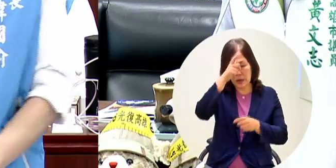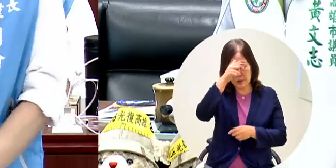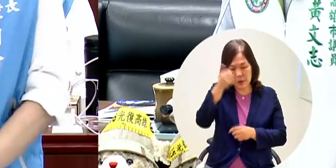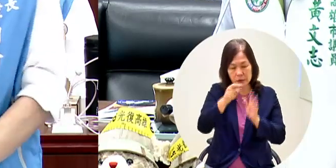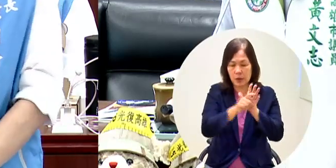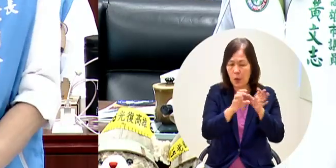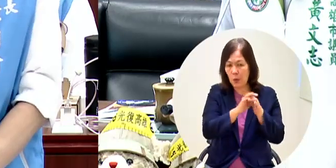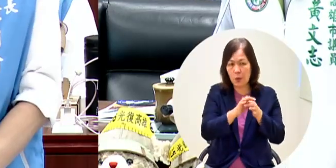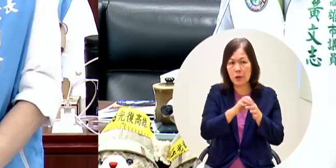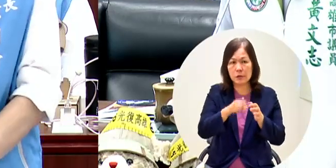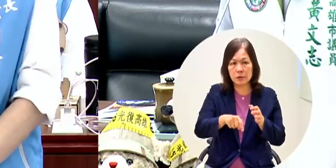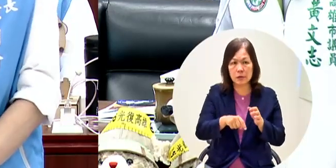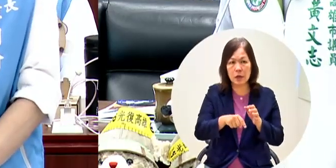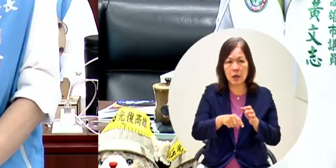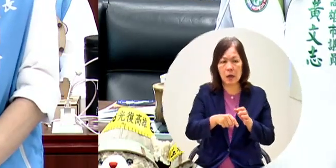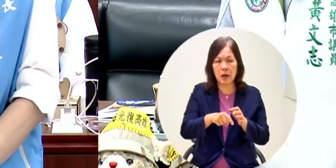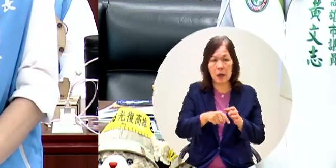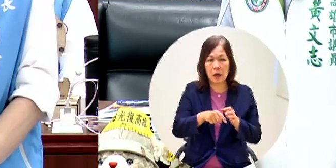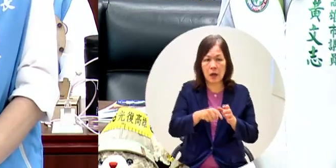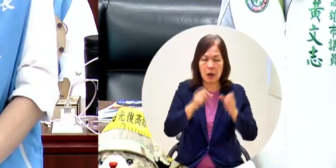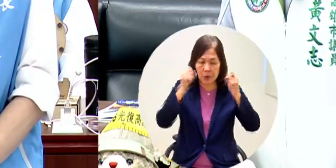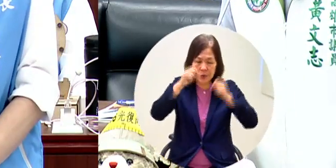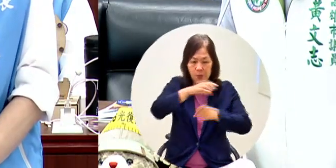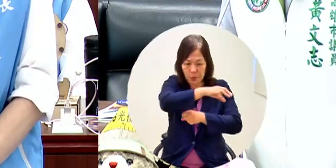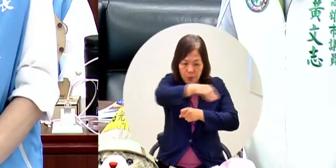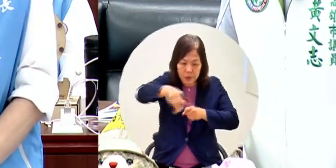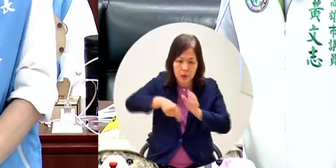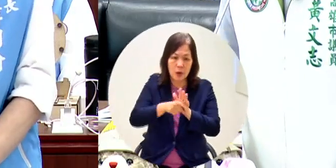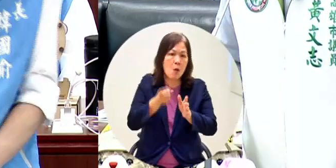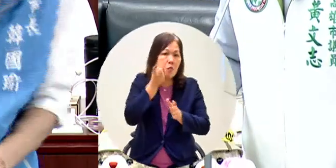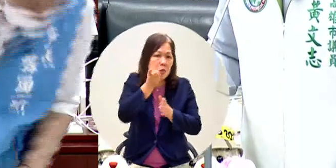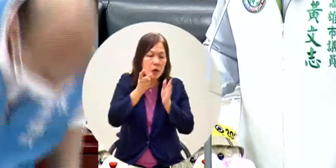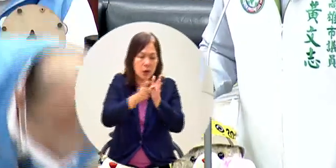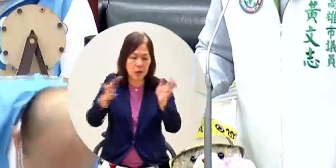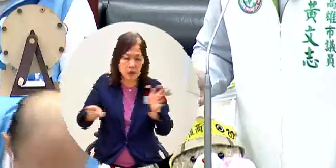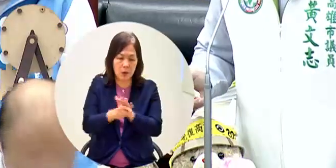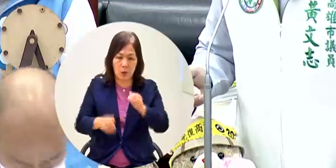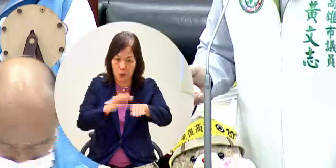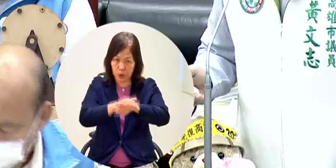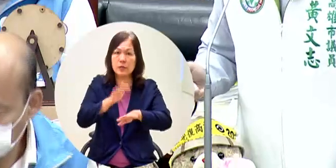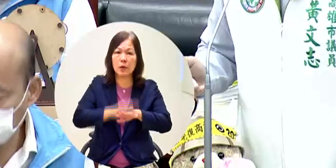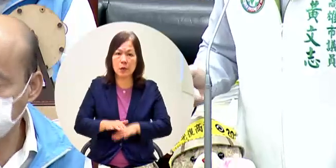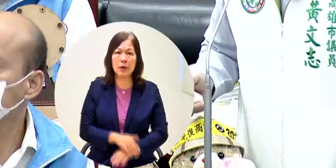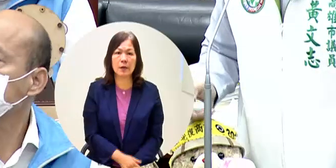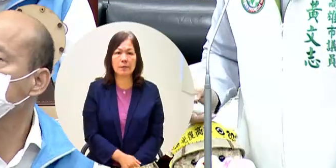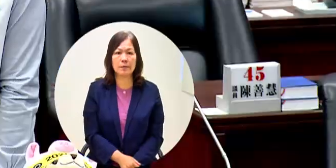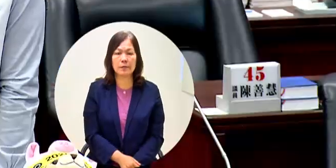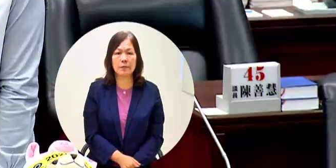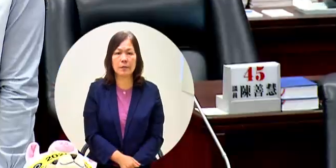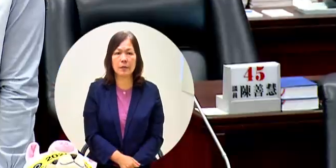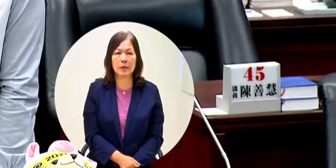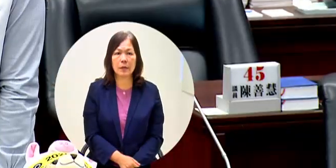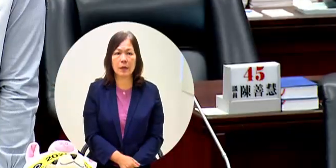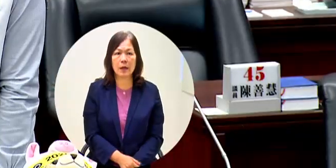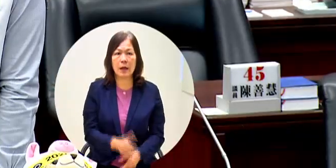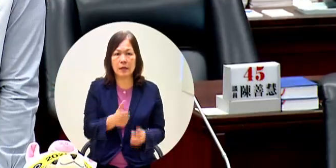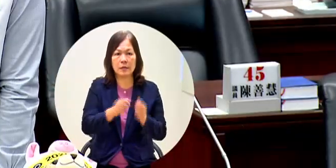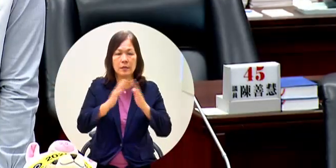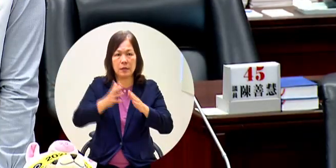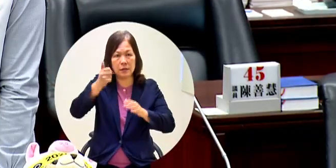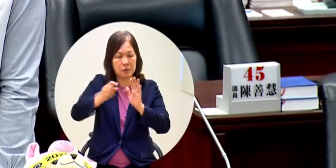我们整个市运大道两侧人行道，我们一个月之内完成，谢谢。 感谢市长吼，市长，我今年刚过要